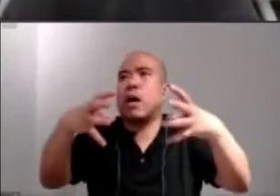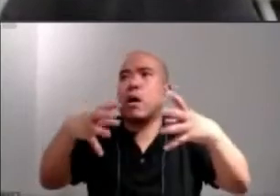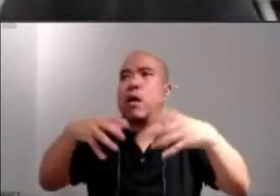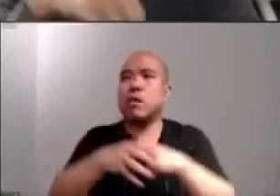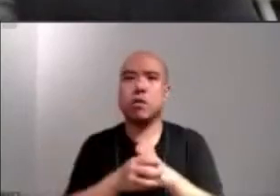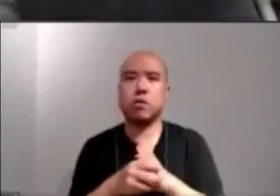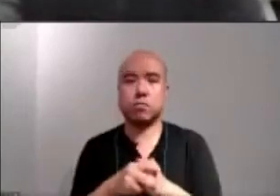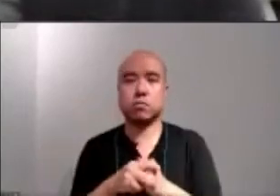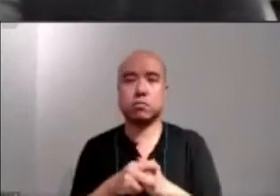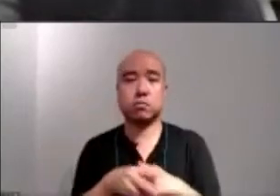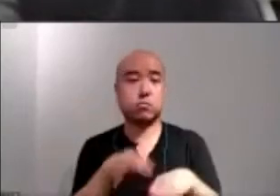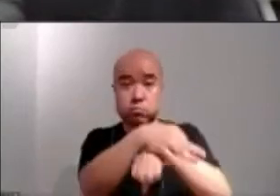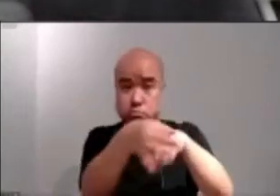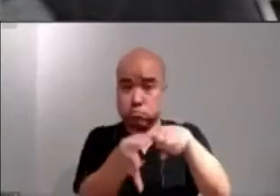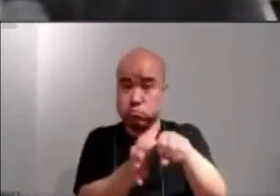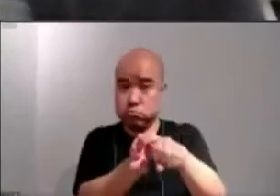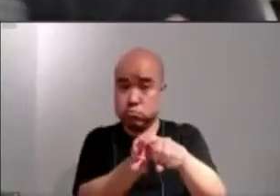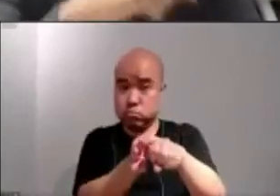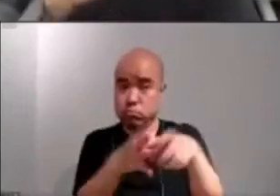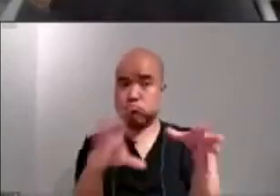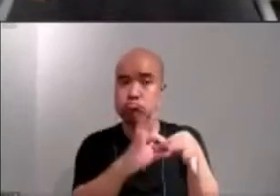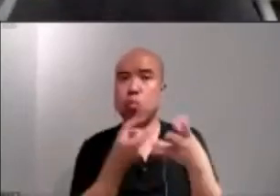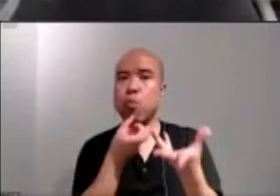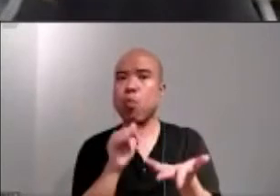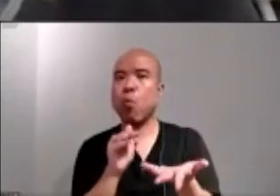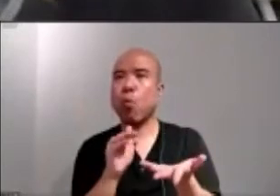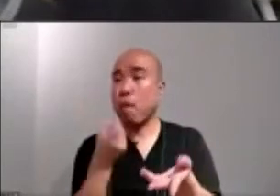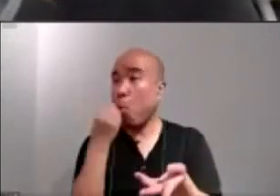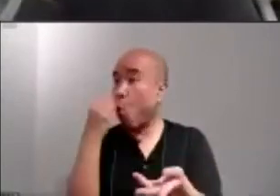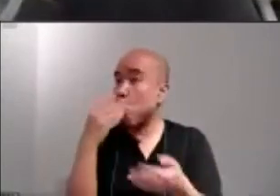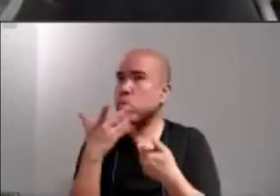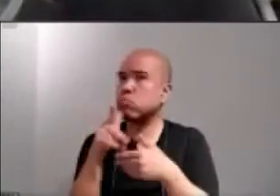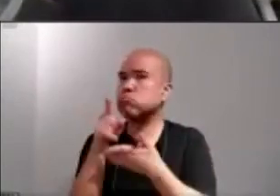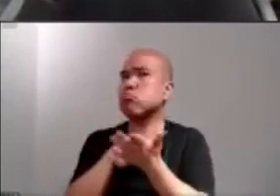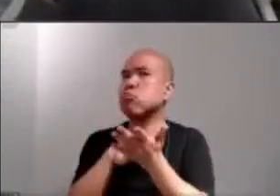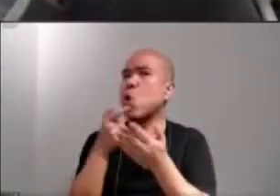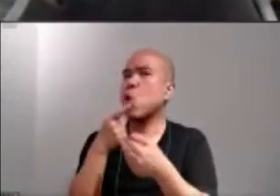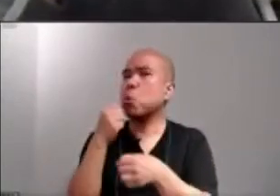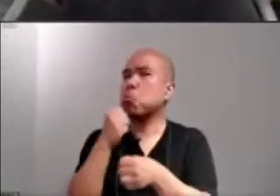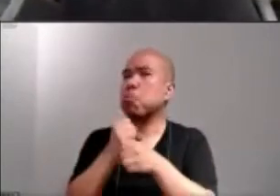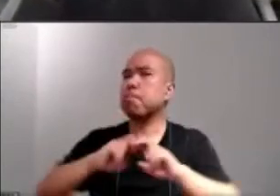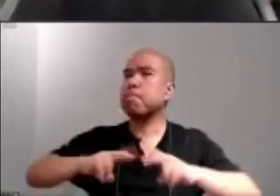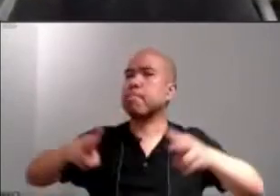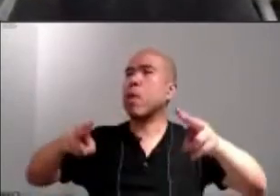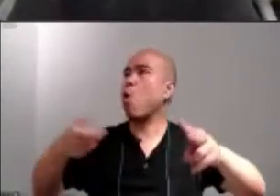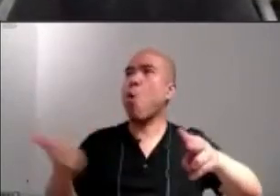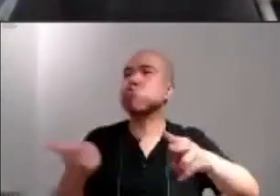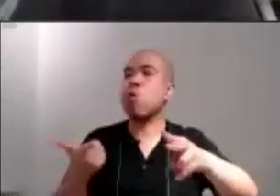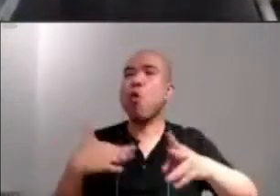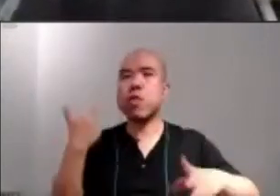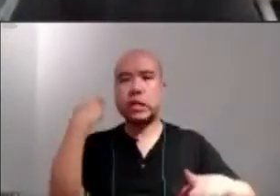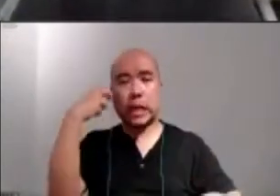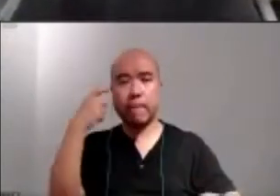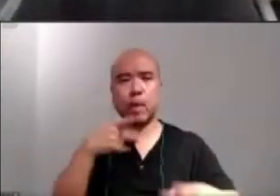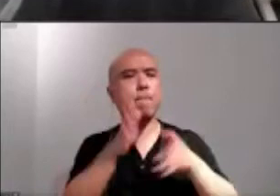咁好。我相信靠住我哋香港嘅力量喺 online 都可以做得好好。所以我頭先都同容大喺度傾緊，究竟有啲乜嘢我哋可以幫助呢啲失業